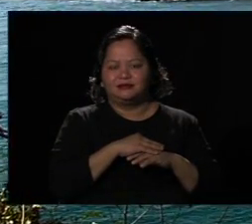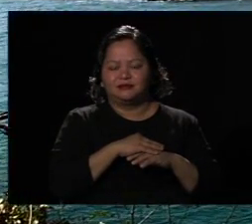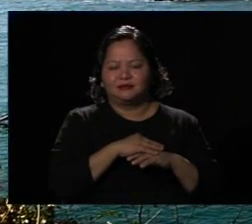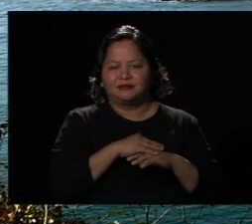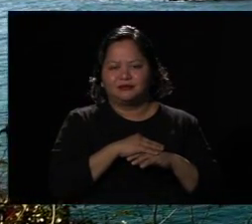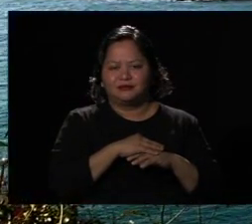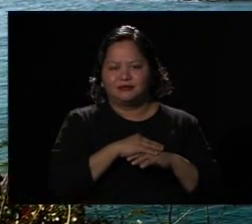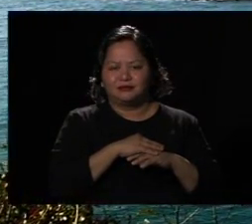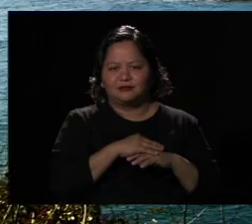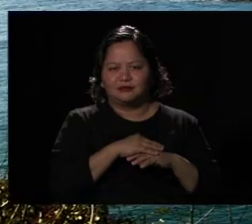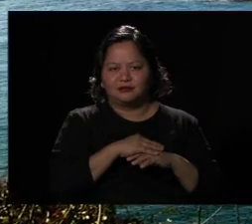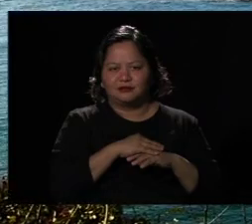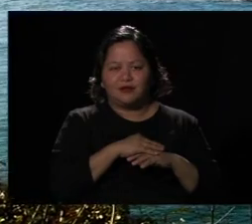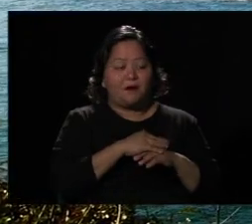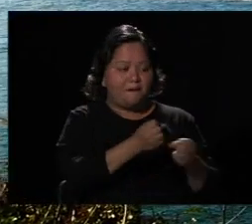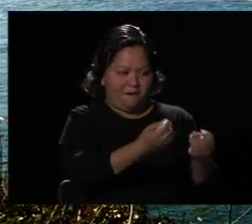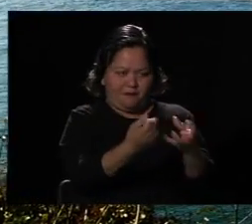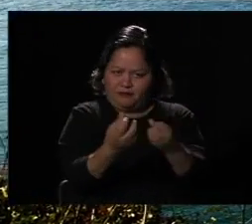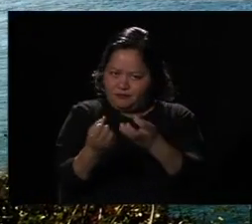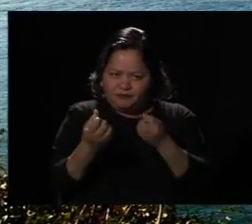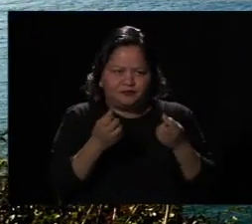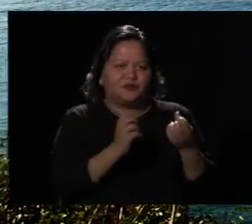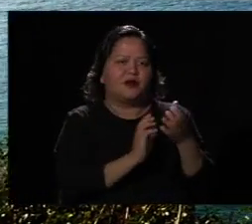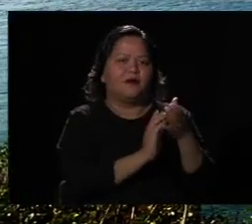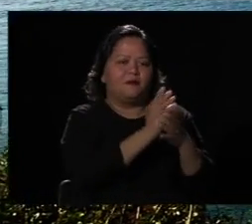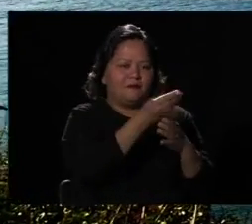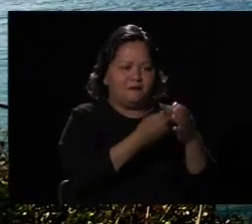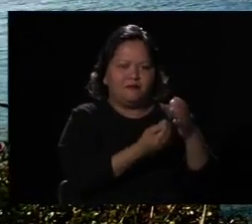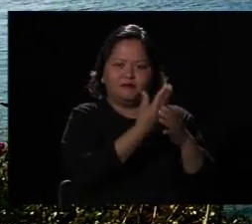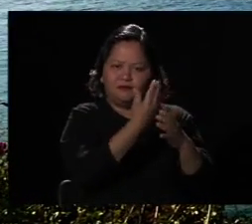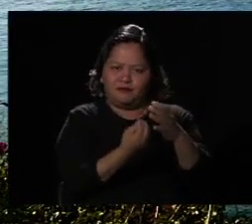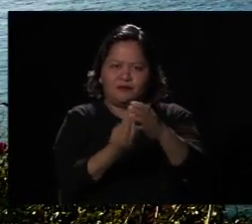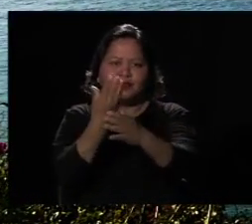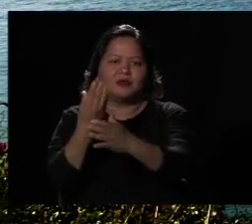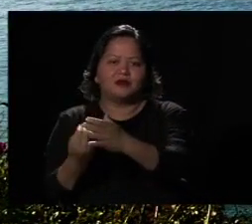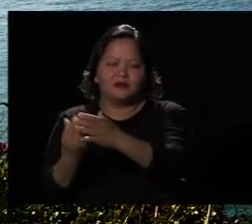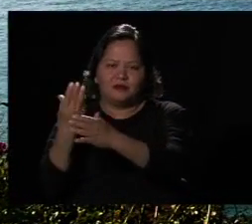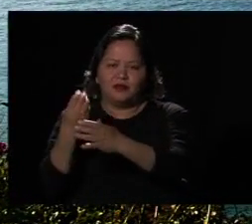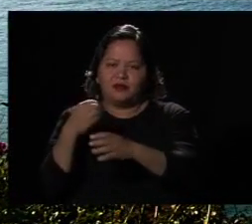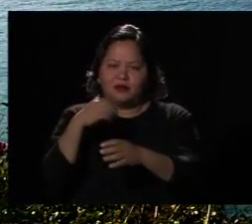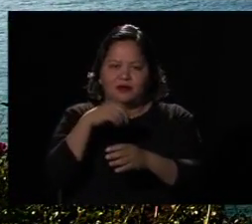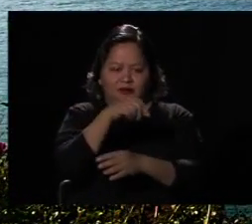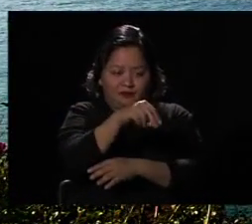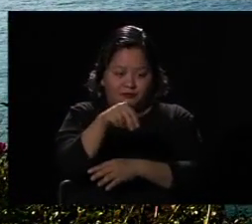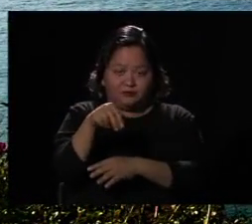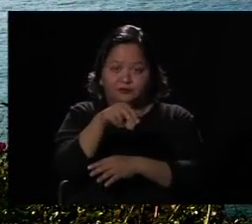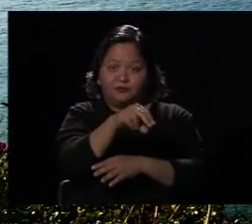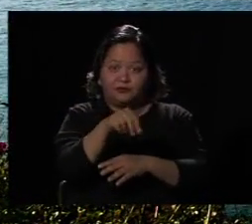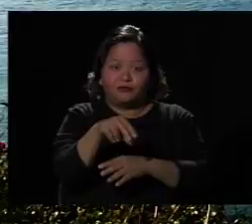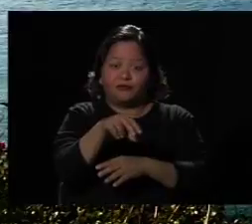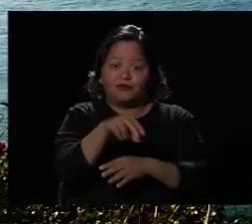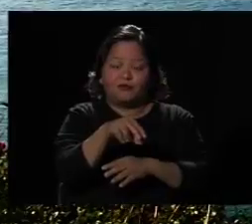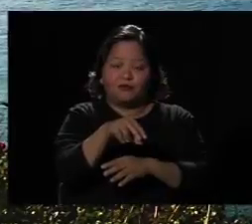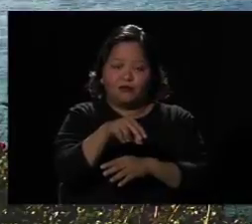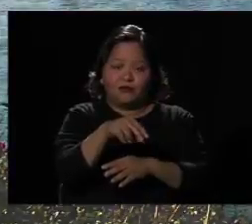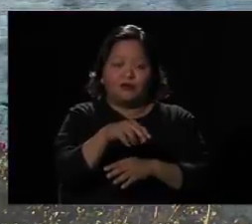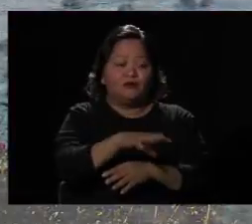Megay siha na tinanom, man mamadza halom ginin manyago na sagwa siha.